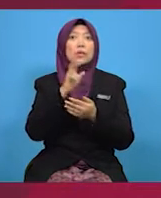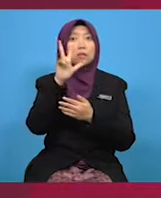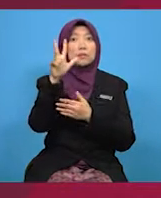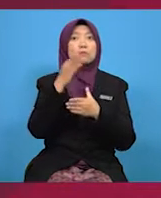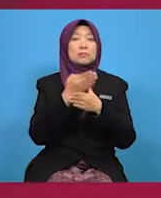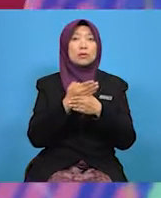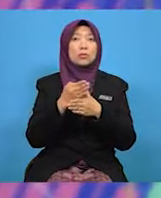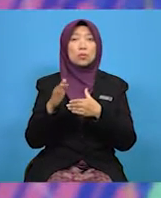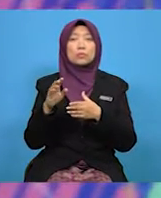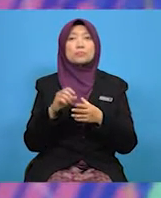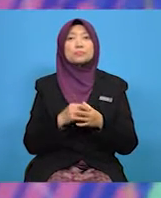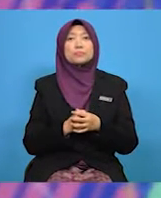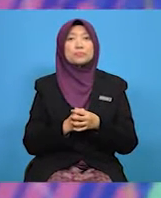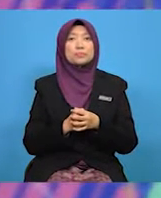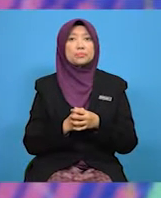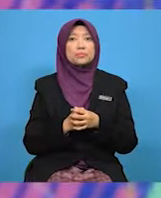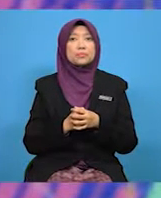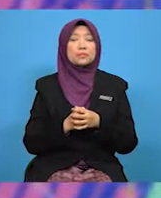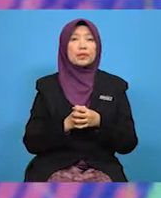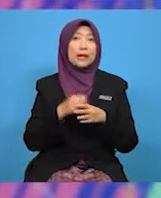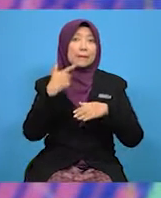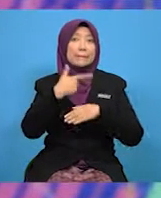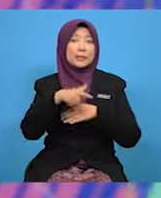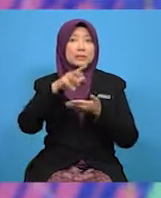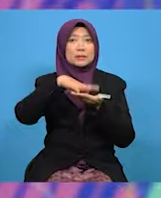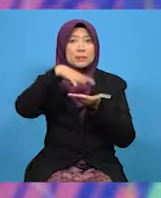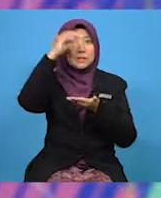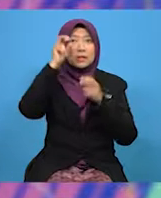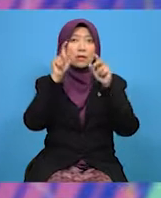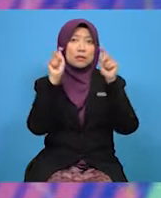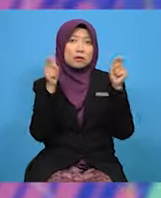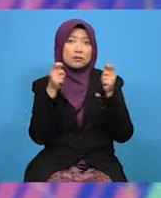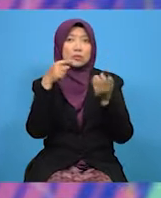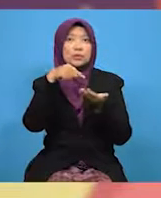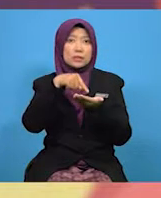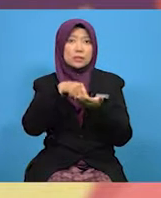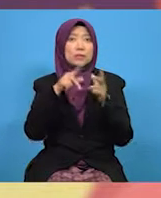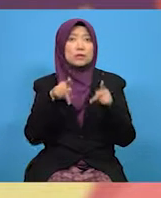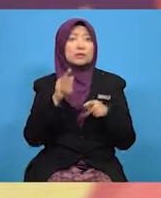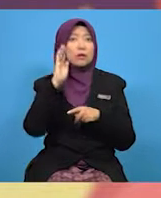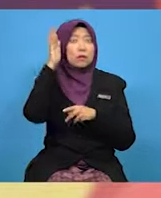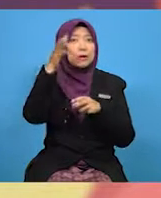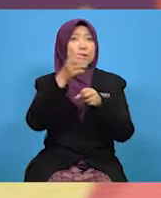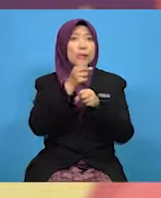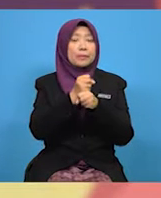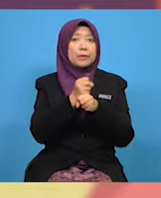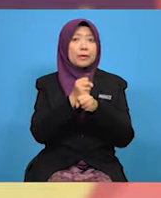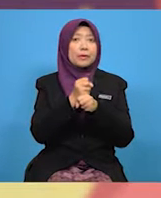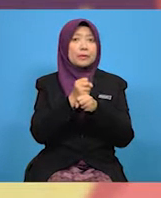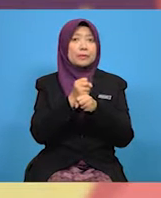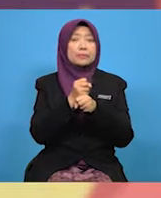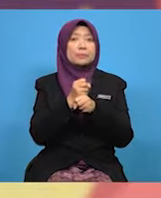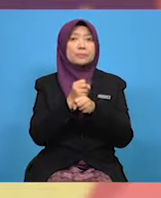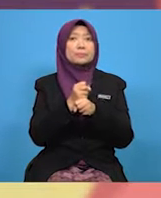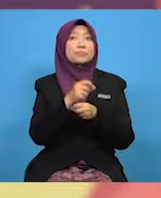sektor selepas mempelajari tajwid ini anda sepatunya dapat pertama menggariskan